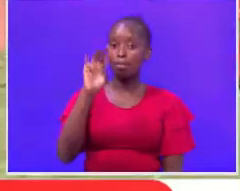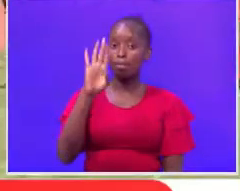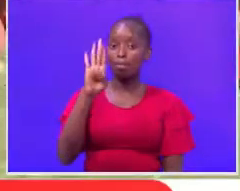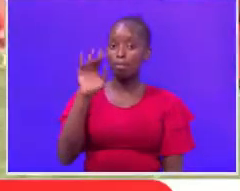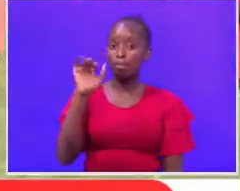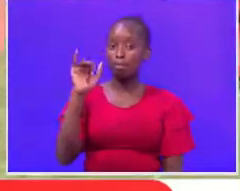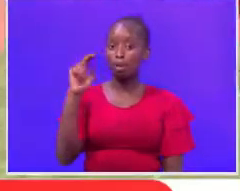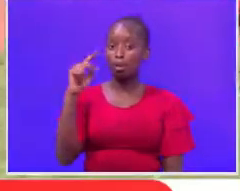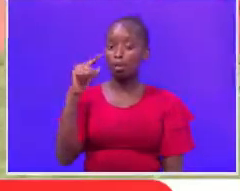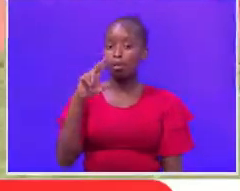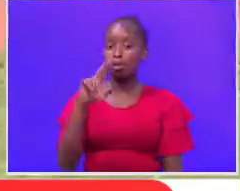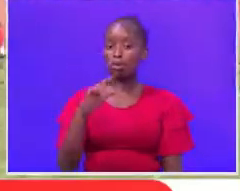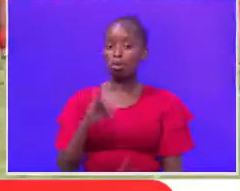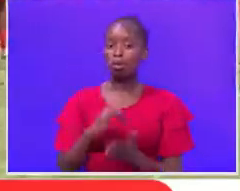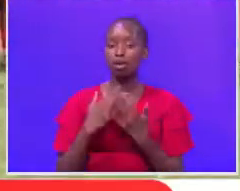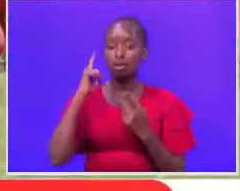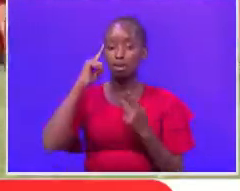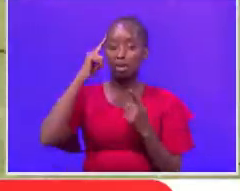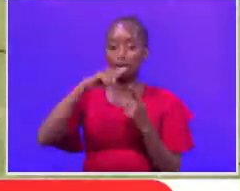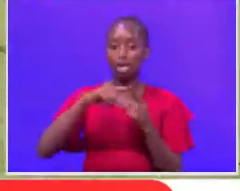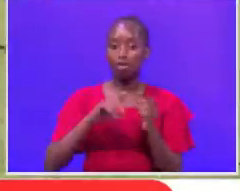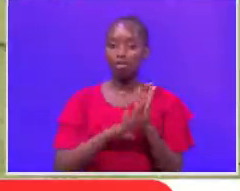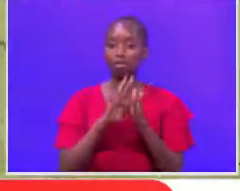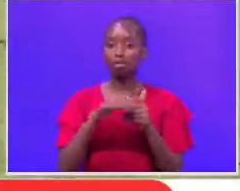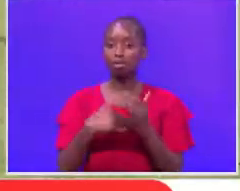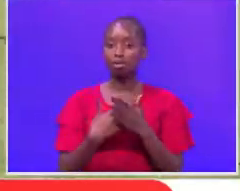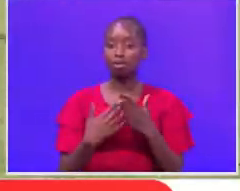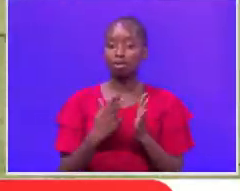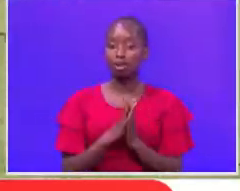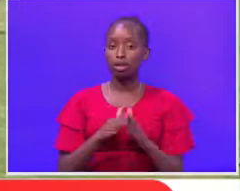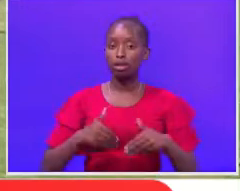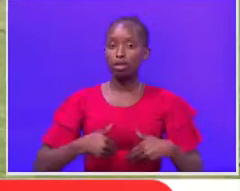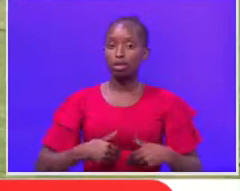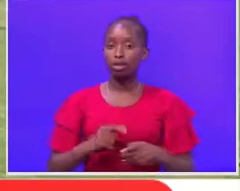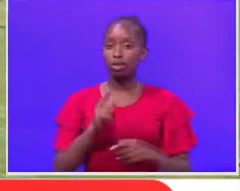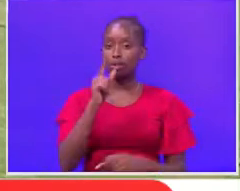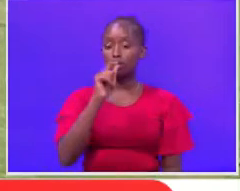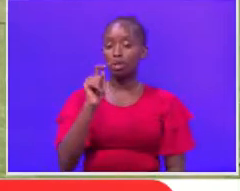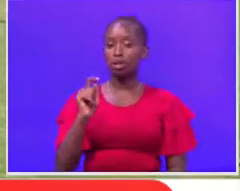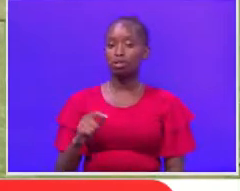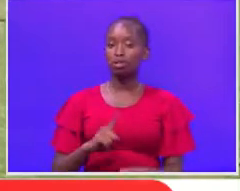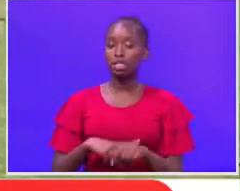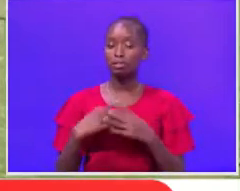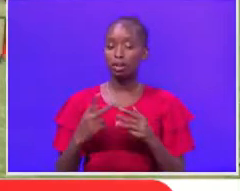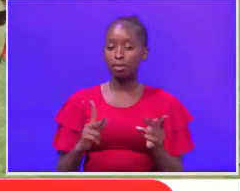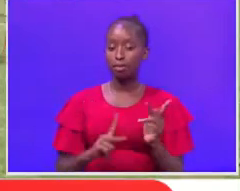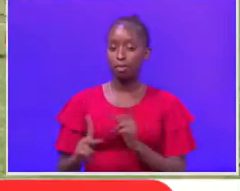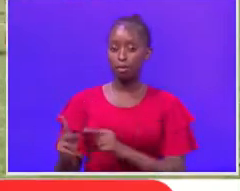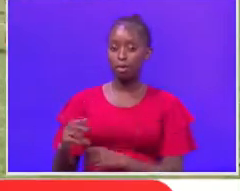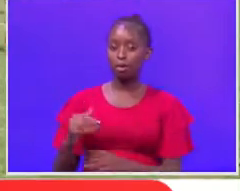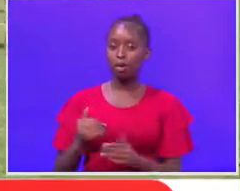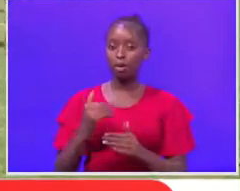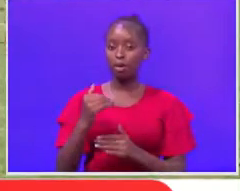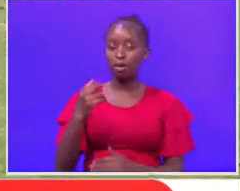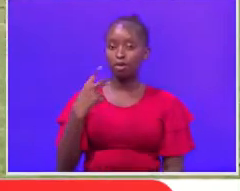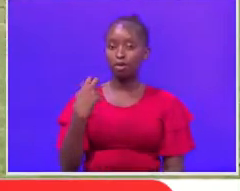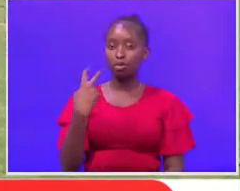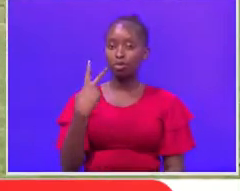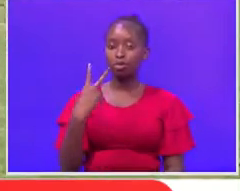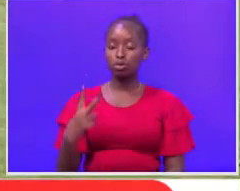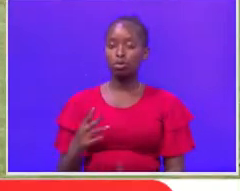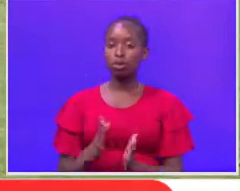to develop and expose elite youth talent while also serving as preparation for the upcoming 2024 AFCON under